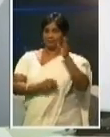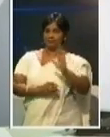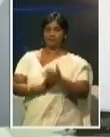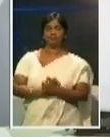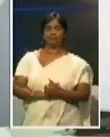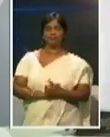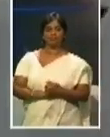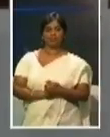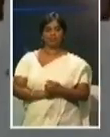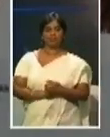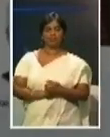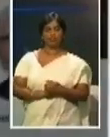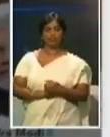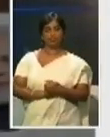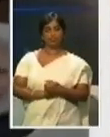තිබෙනවා.